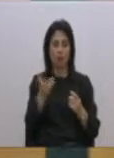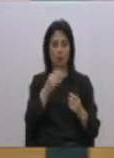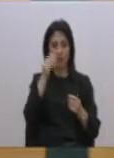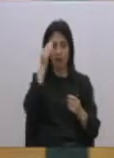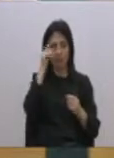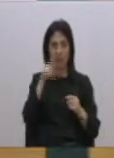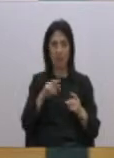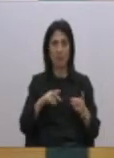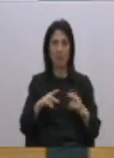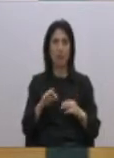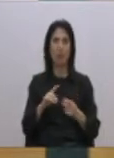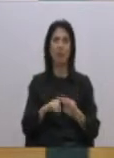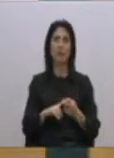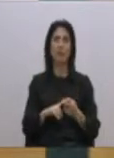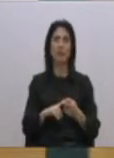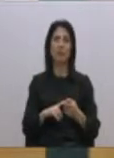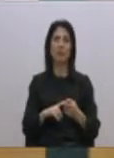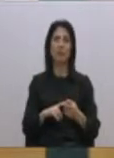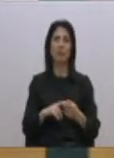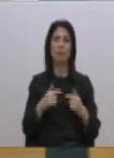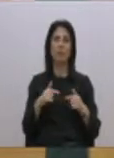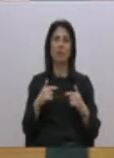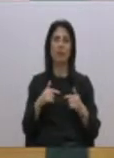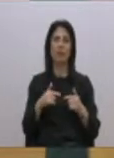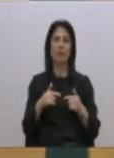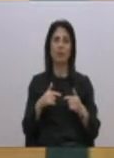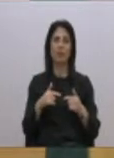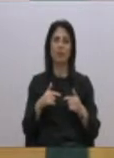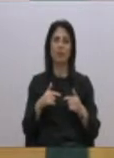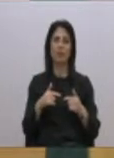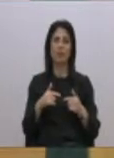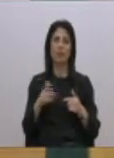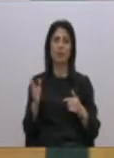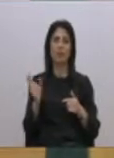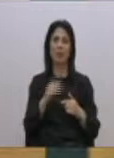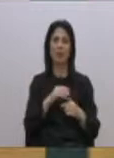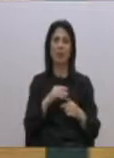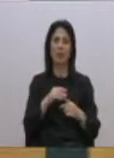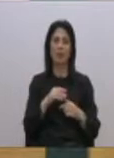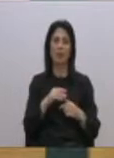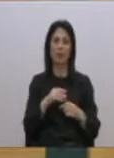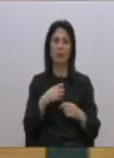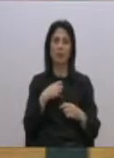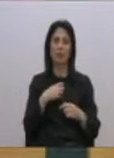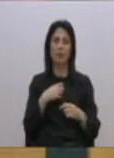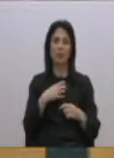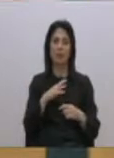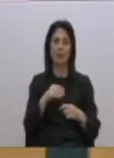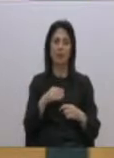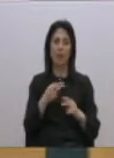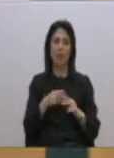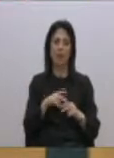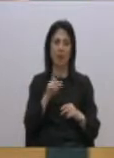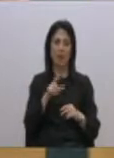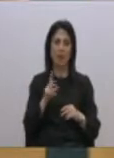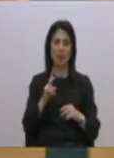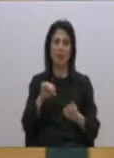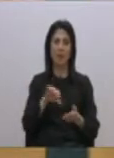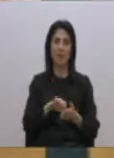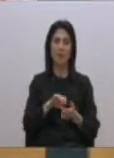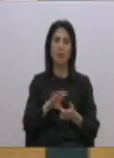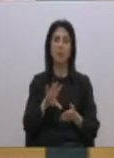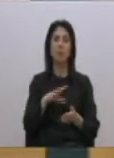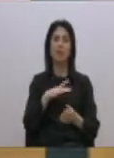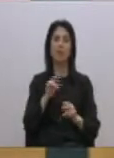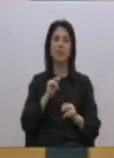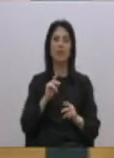ამ ცვლილებებთან დაკავშირებით. პრაქტიკულად უმეტ ყველა ყველა ის ადამიანი, ვინც ესწრებოდა